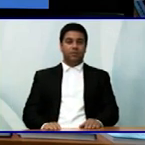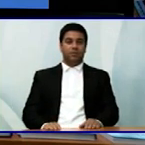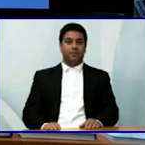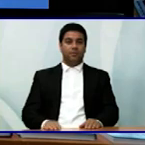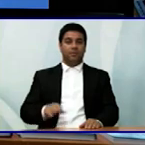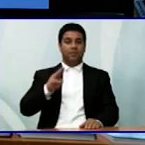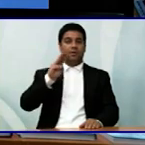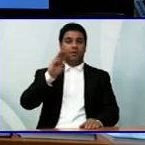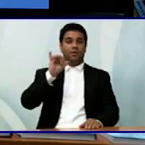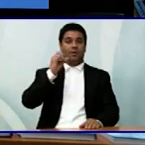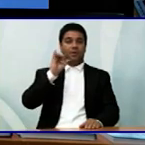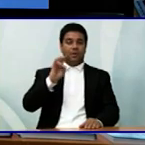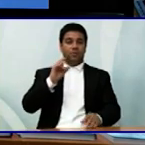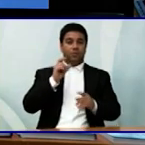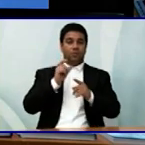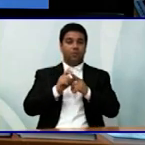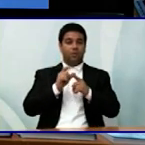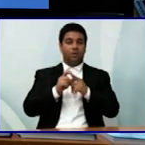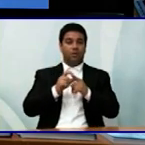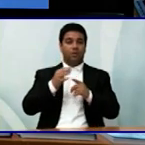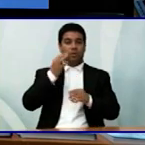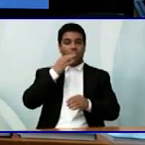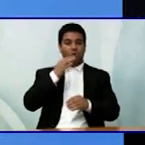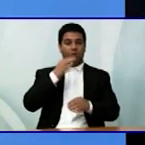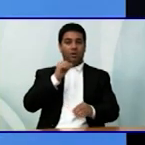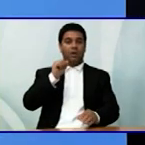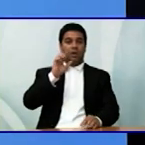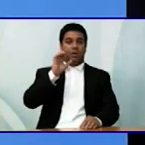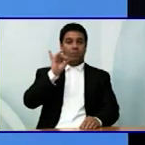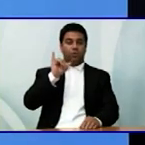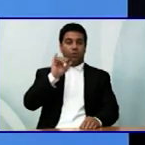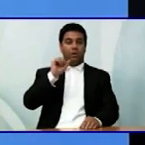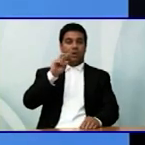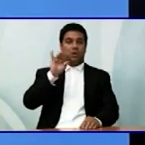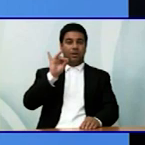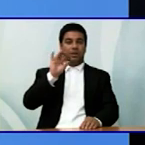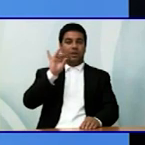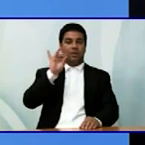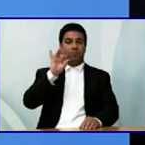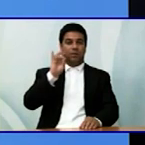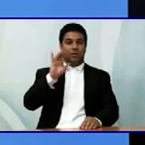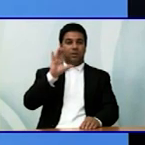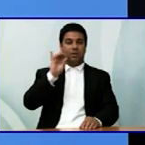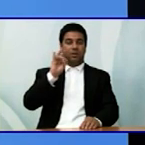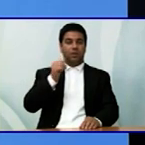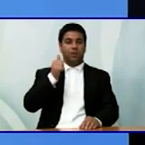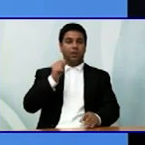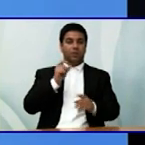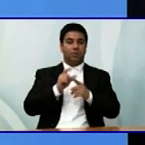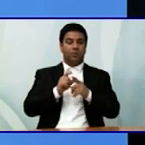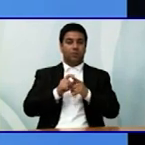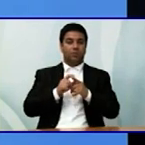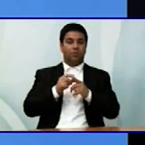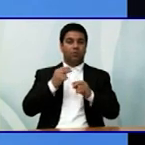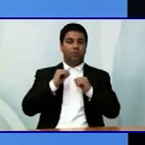Demak, tayanch so'zlar: dori, Abu Ali ibn Sino, yaxshi so'z,